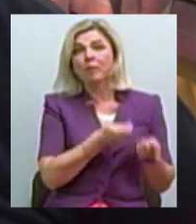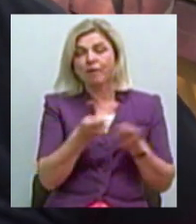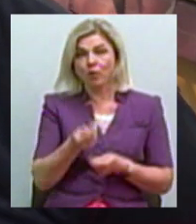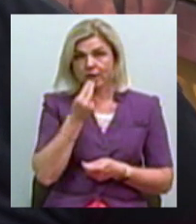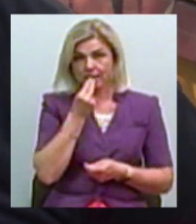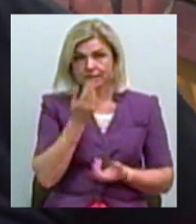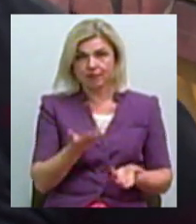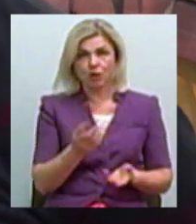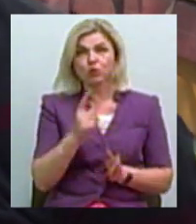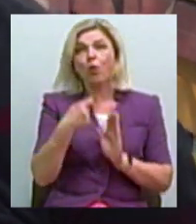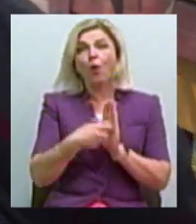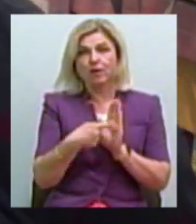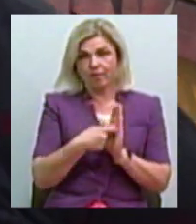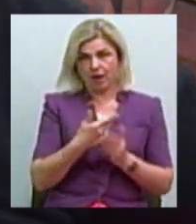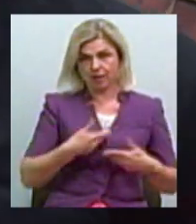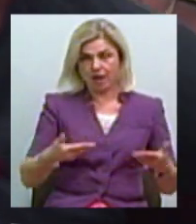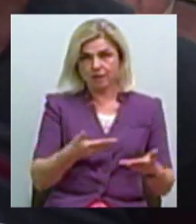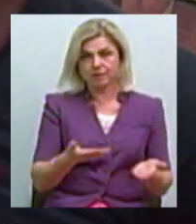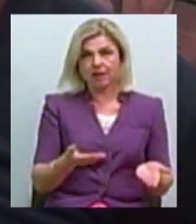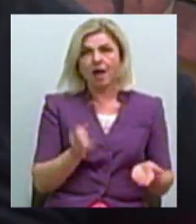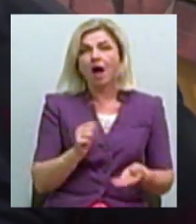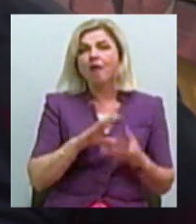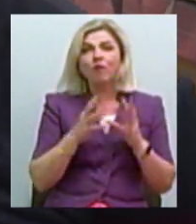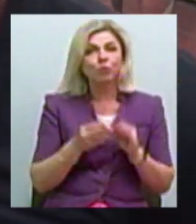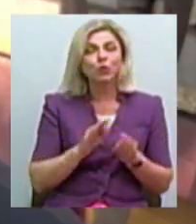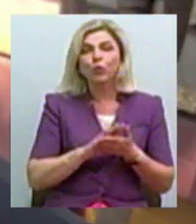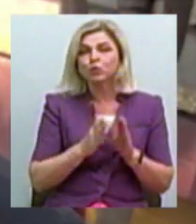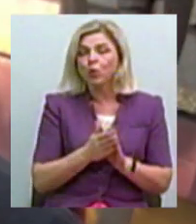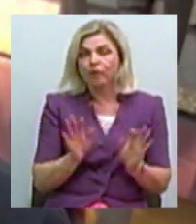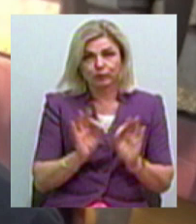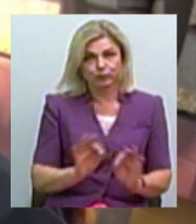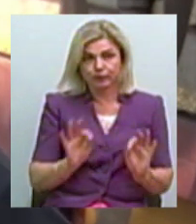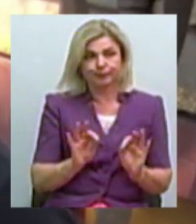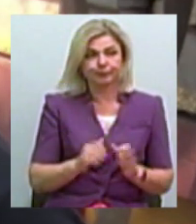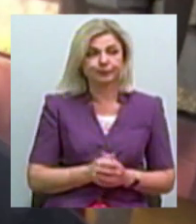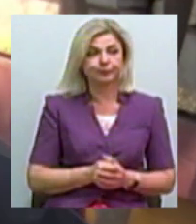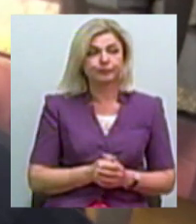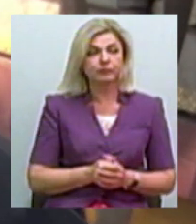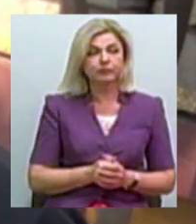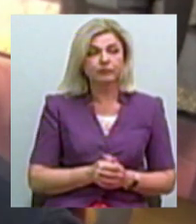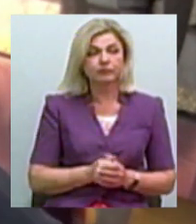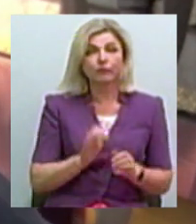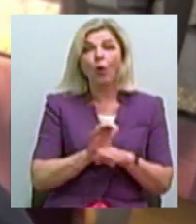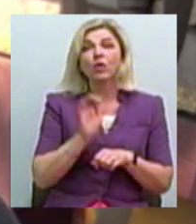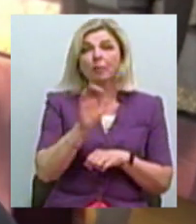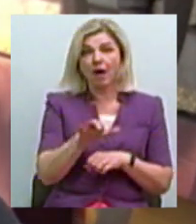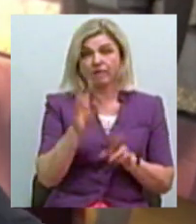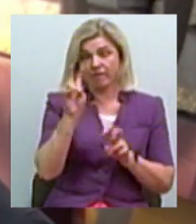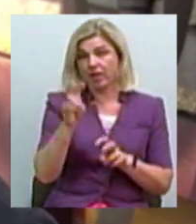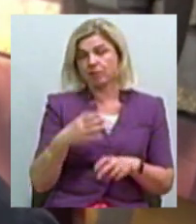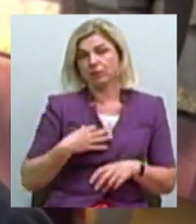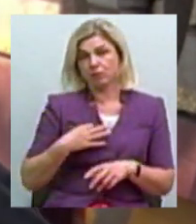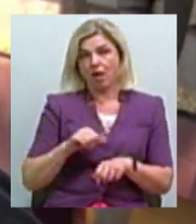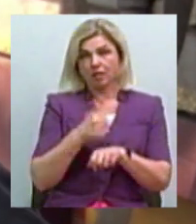що це ж підкармлюють нас. А так взагалі условій ніяких немає. Фермер відправив і все, хто, йому все одно, йому головне, щоб